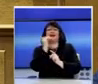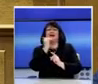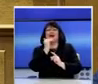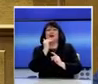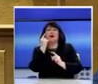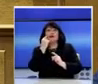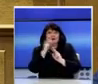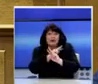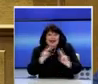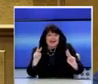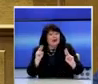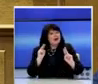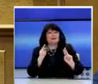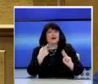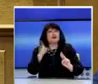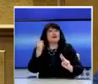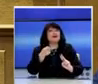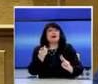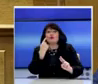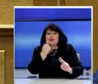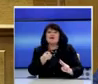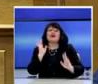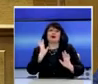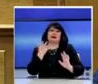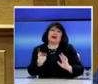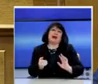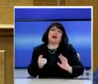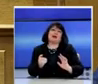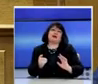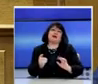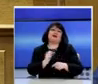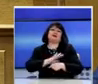ποσοστό ευκρίνειας και